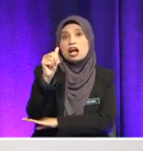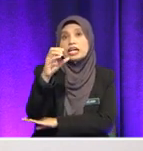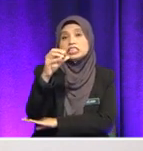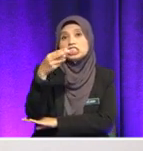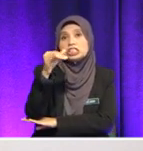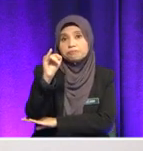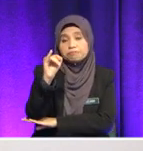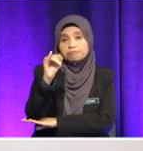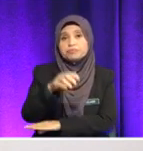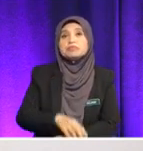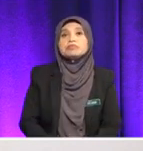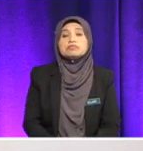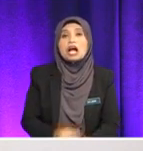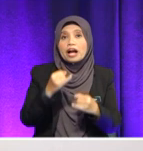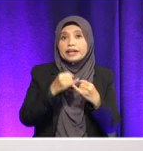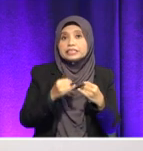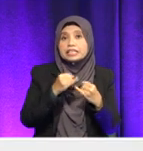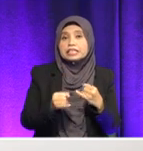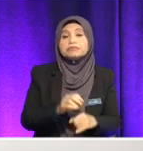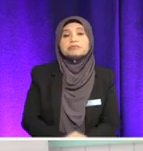dan akhir sekali